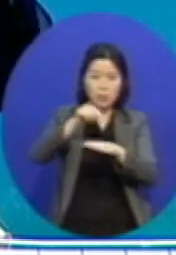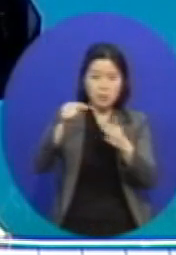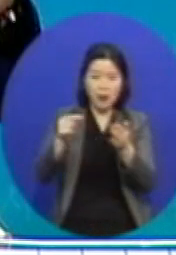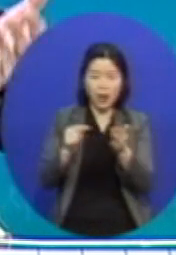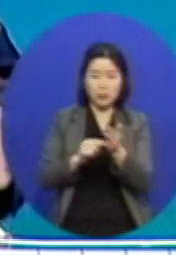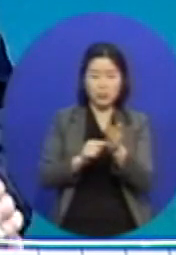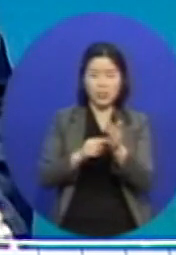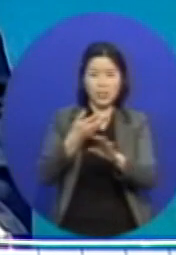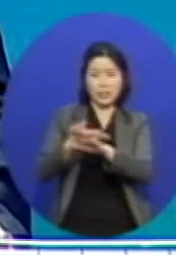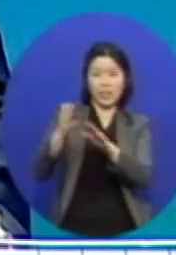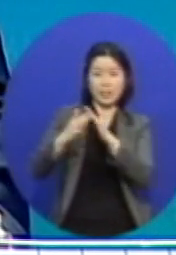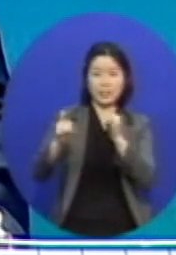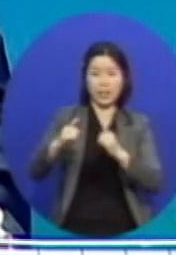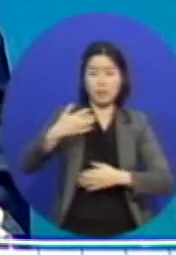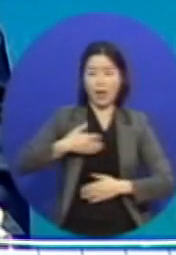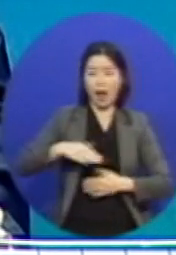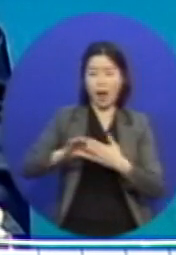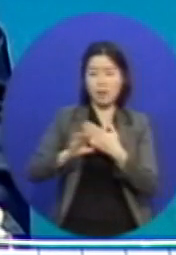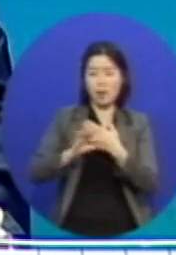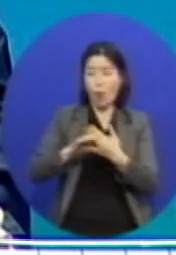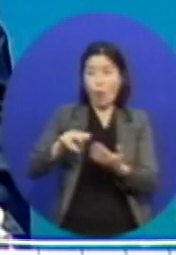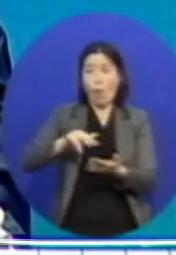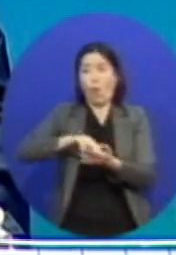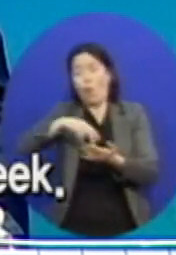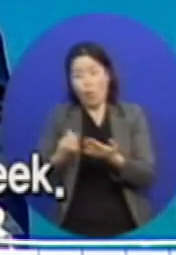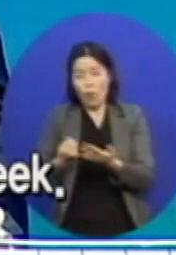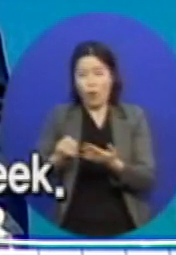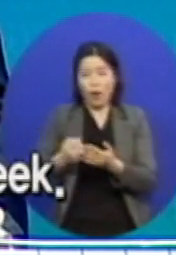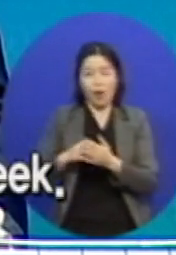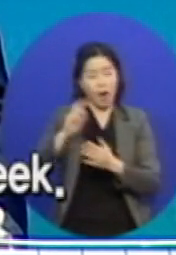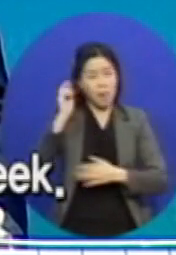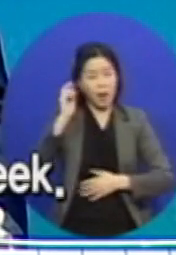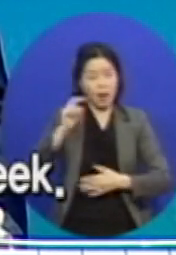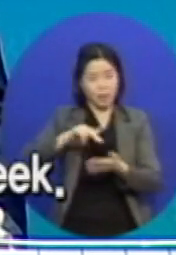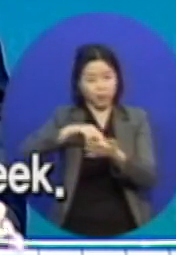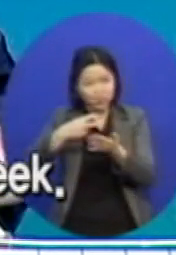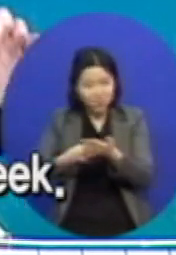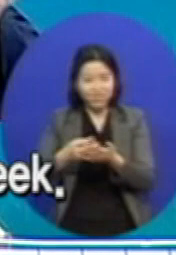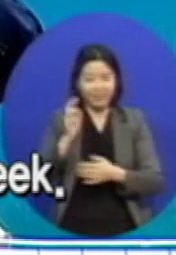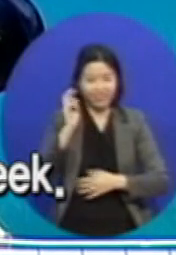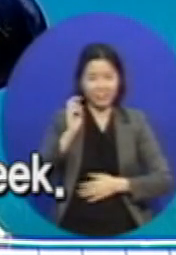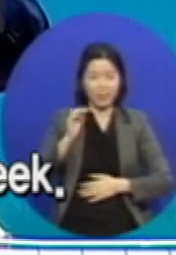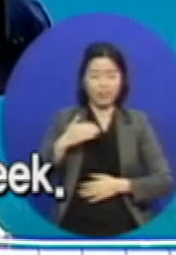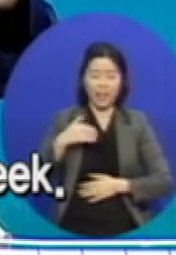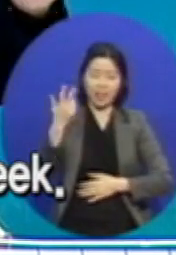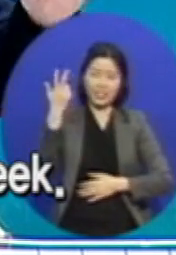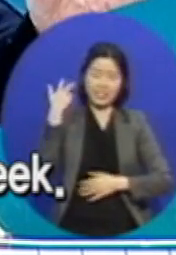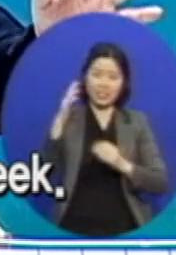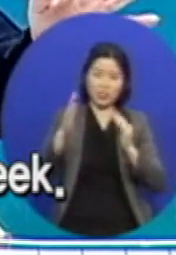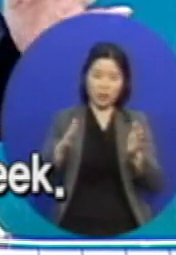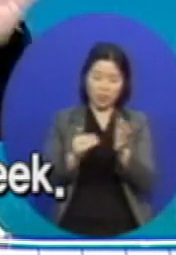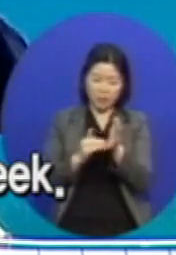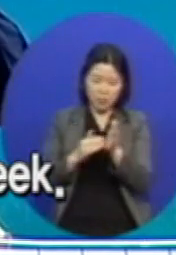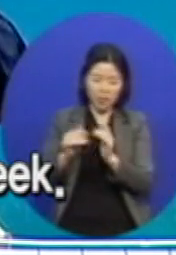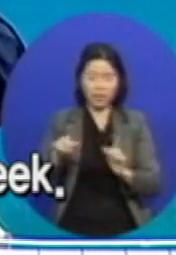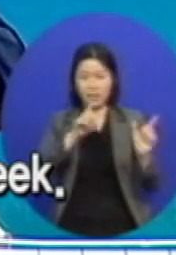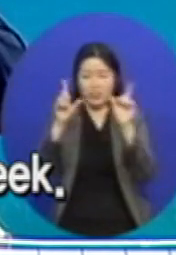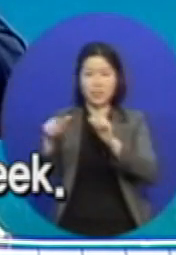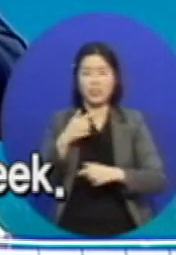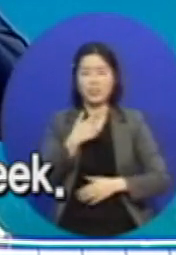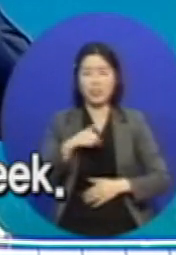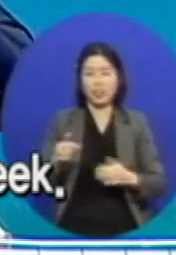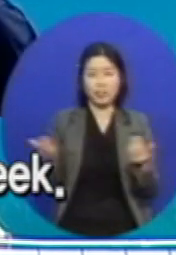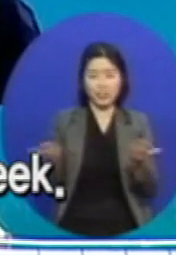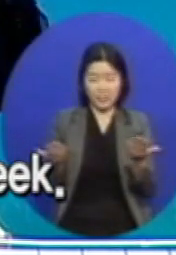사람들이 다 알고 나면 기절초풍할 걸 내가 지난 주간에 은밀 하 게 내가 살았던 일은 정말